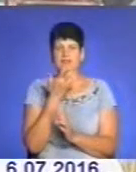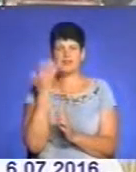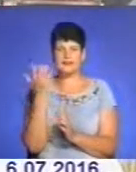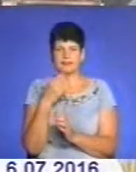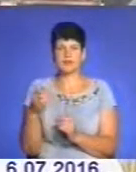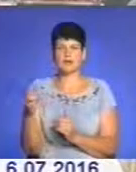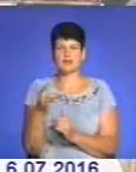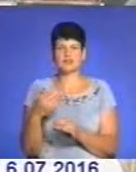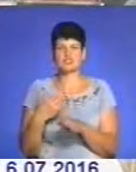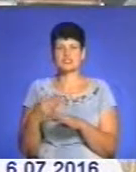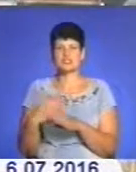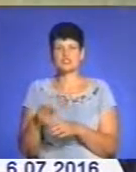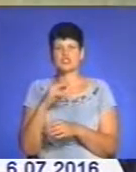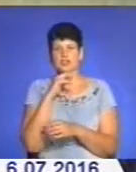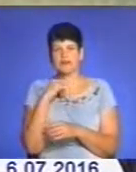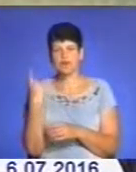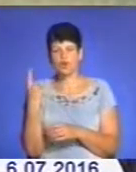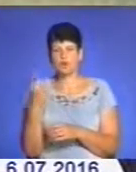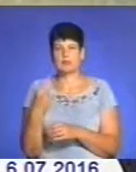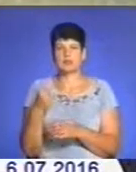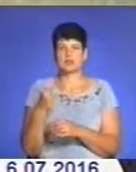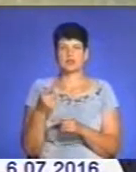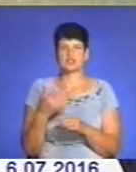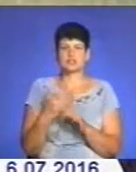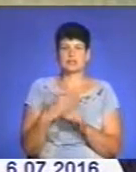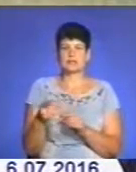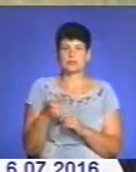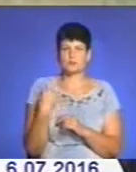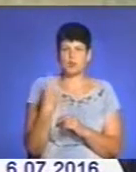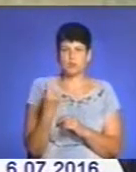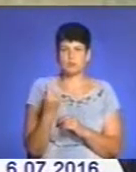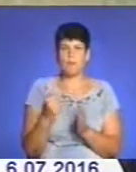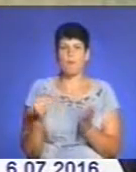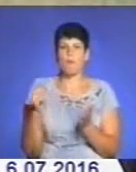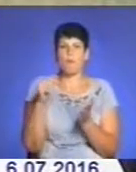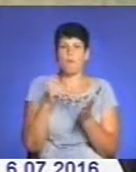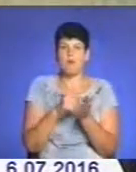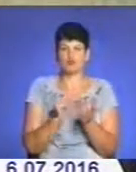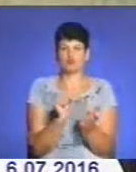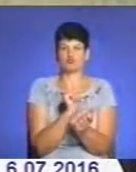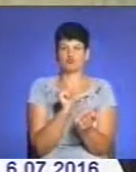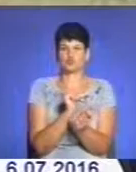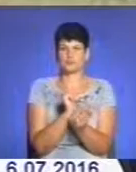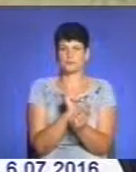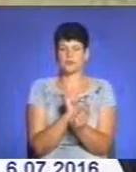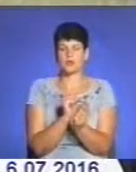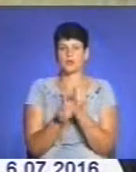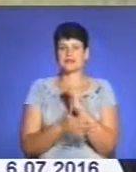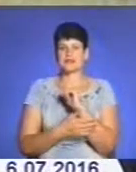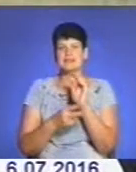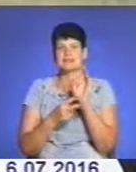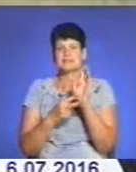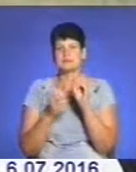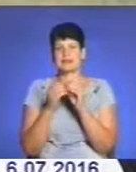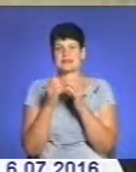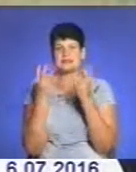частина Тернопільської області, вона теж попала в засуху, яка останні 7-10 днів